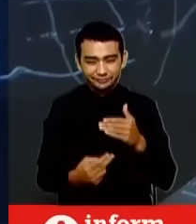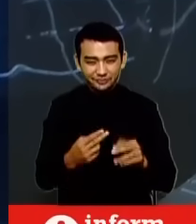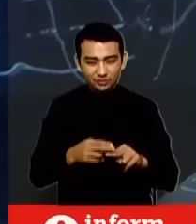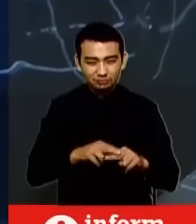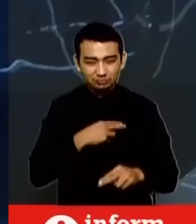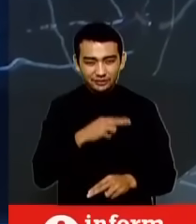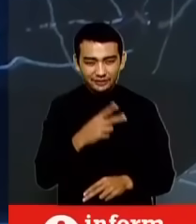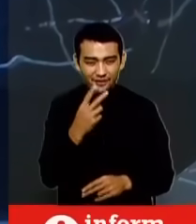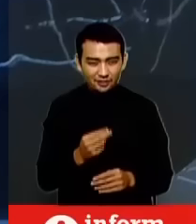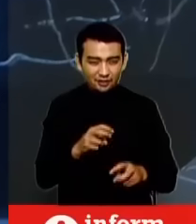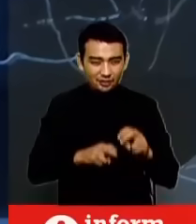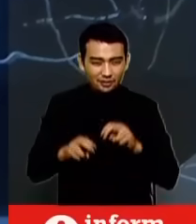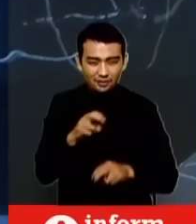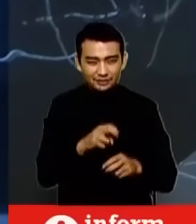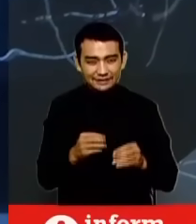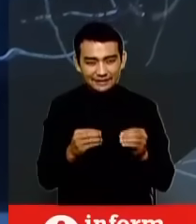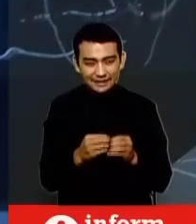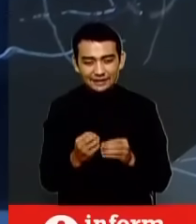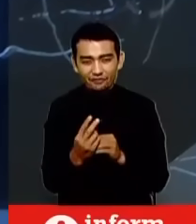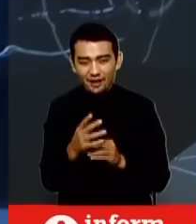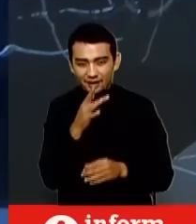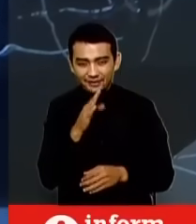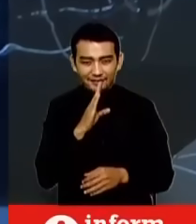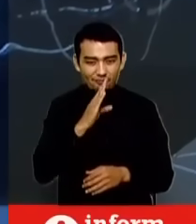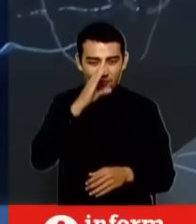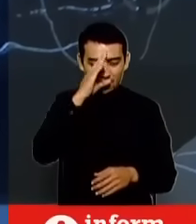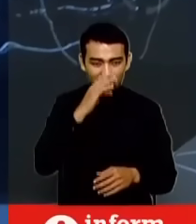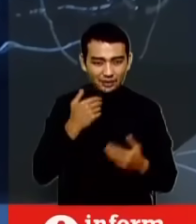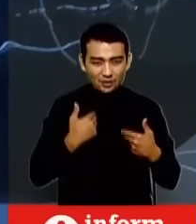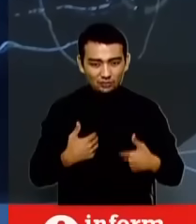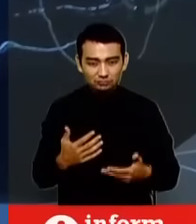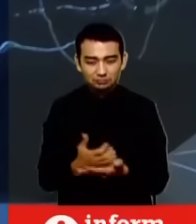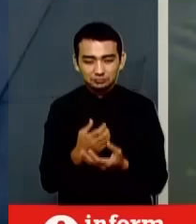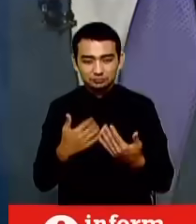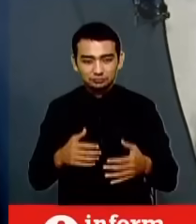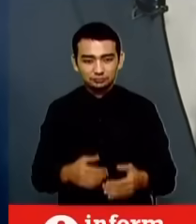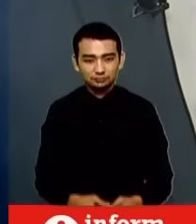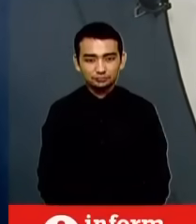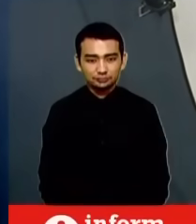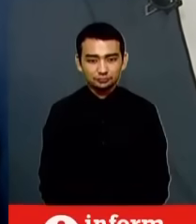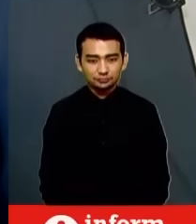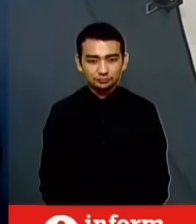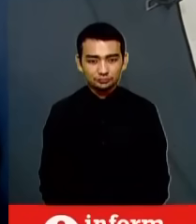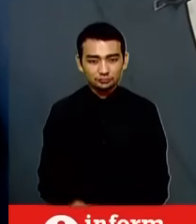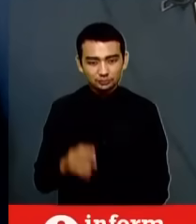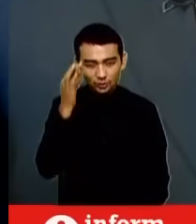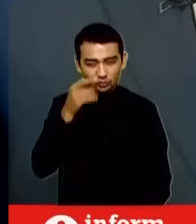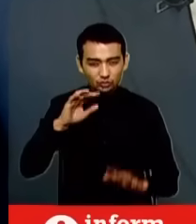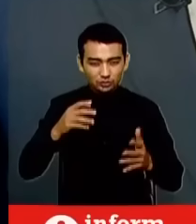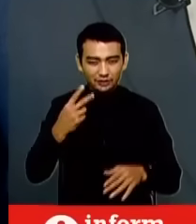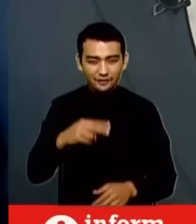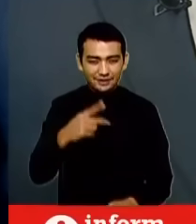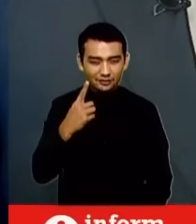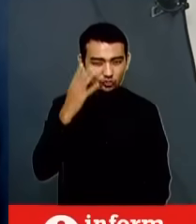2 тәуліктен бері іздеп жатқан 10 және 12 жастағы ұл мен қыздың мәйітін алып шықты. Еске салай, қайғылы оқиға